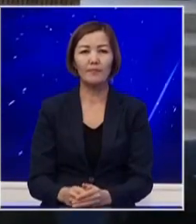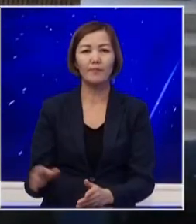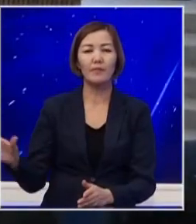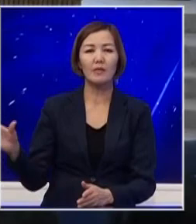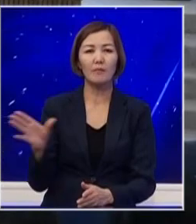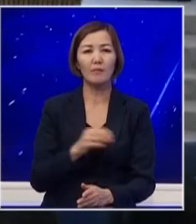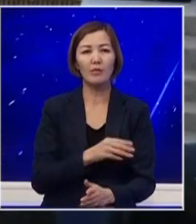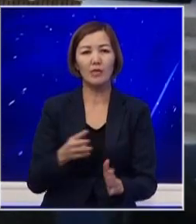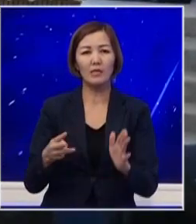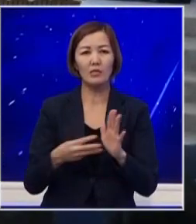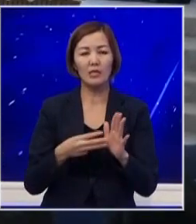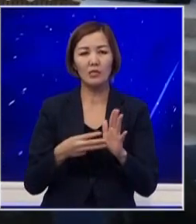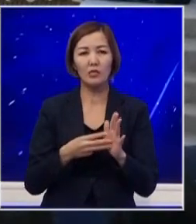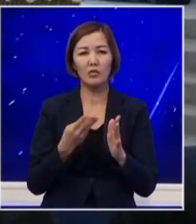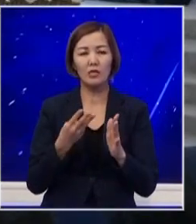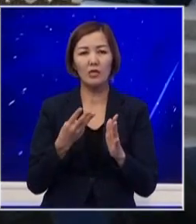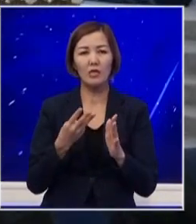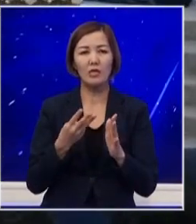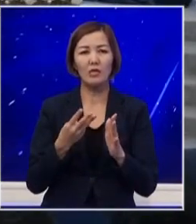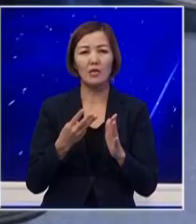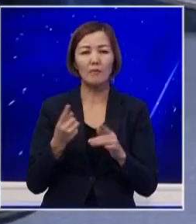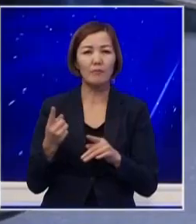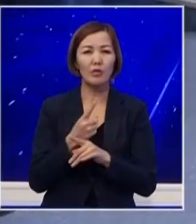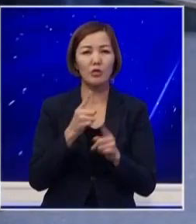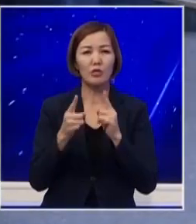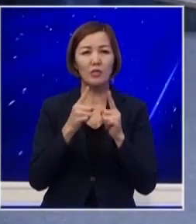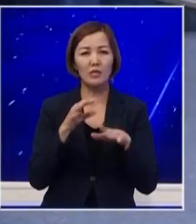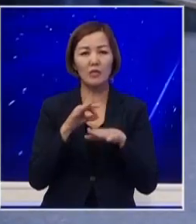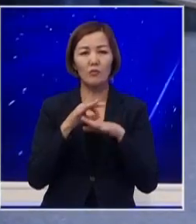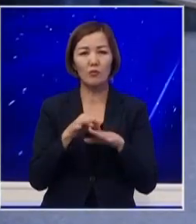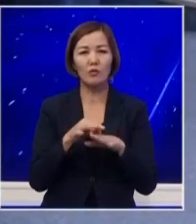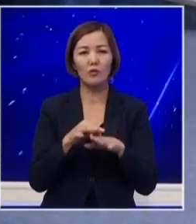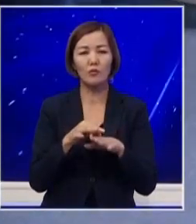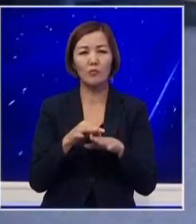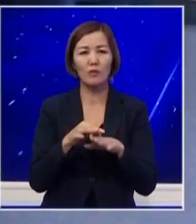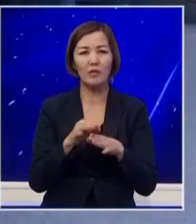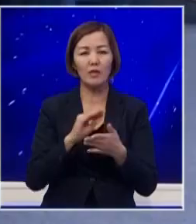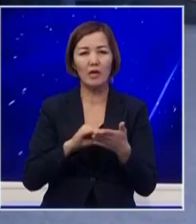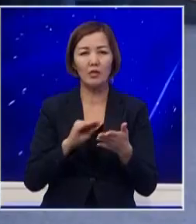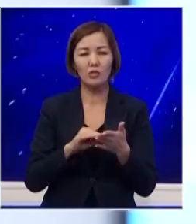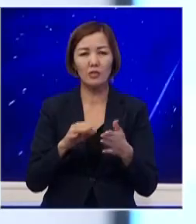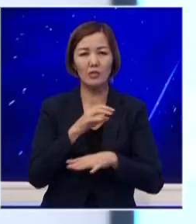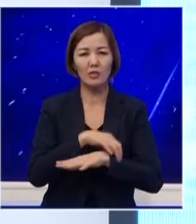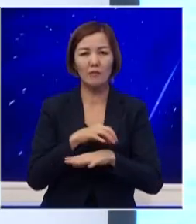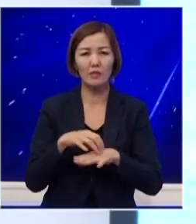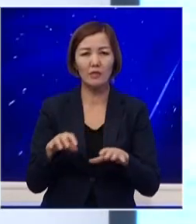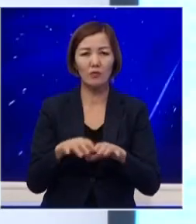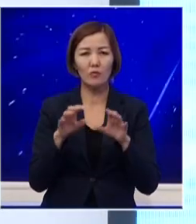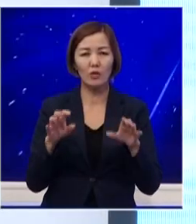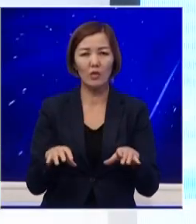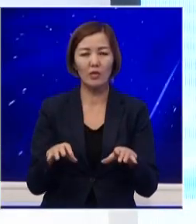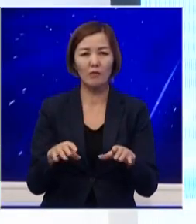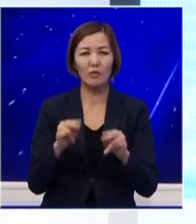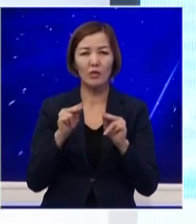8-ші шақырымдағы Алматы облыстық мәслихатының бірінші сессиясының өткізілуімен және мәслихат хатшысының комиссиялардың төрағаларының сайлауымен